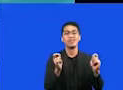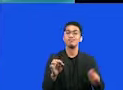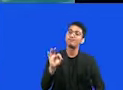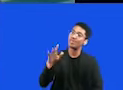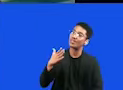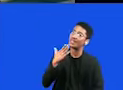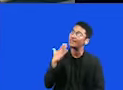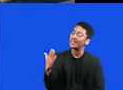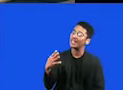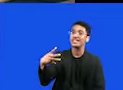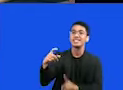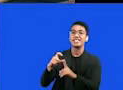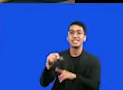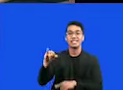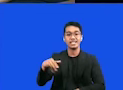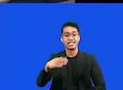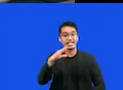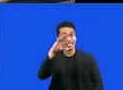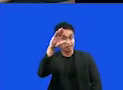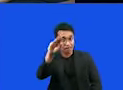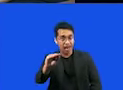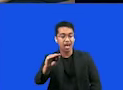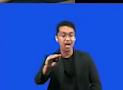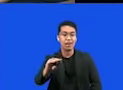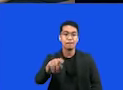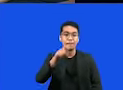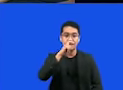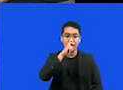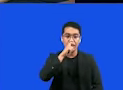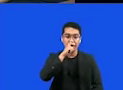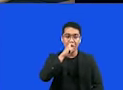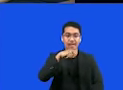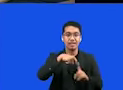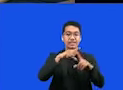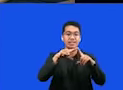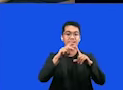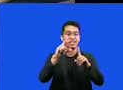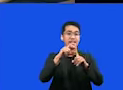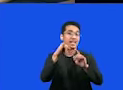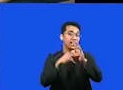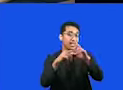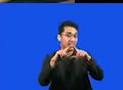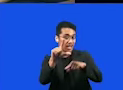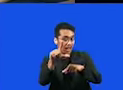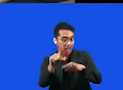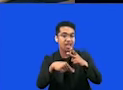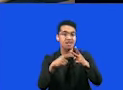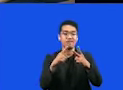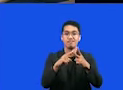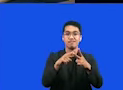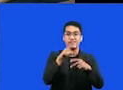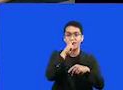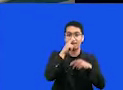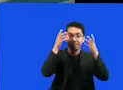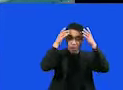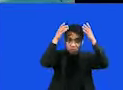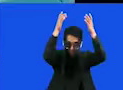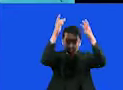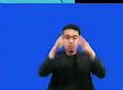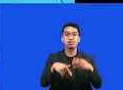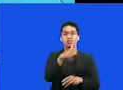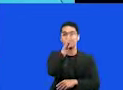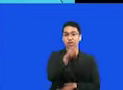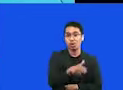Edi Selamat malam Bapak kardinal Bapak Uskup para Romo FR Brother